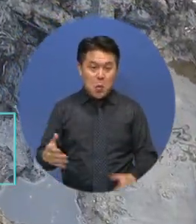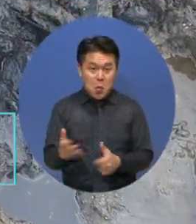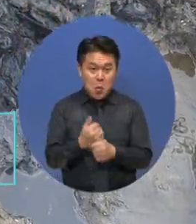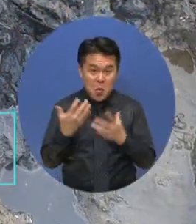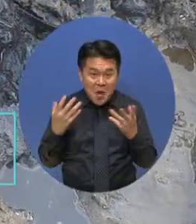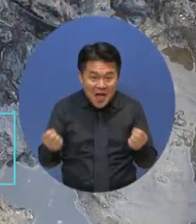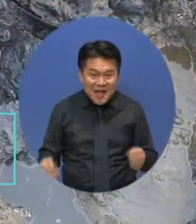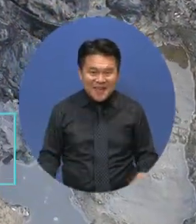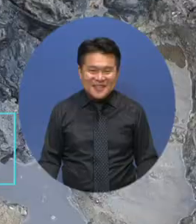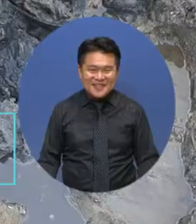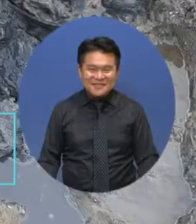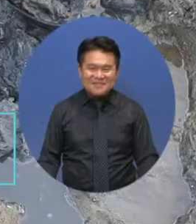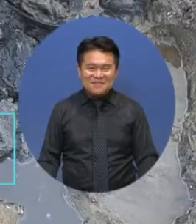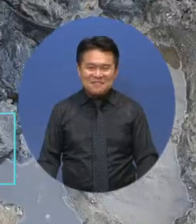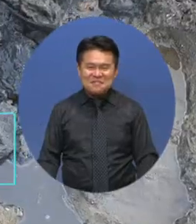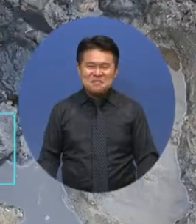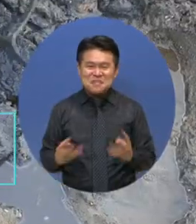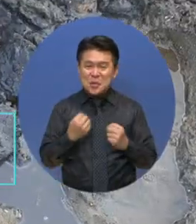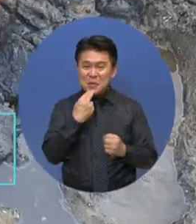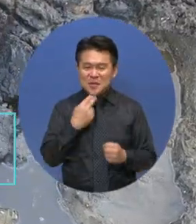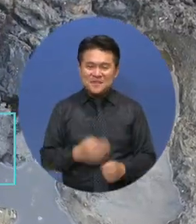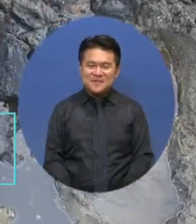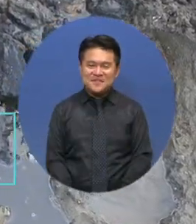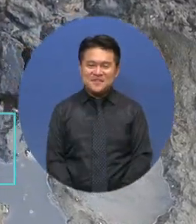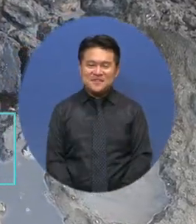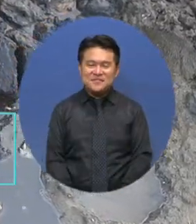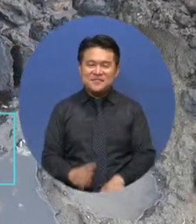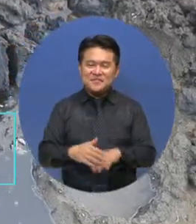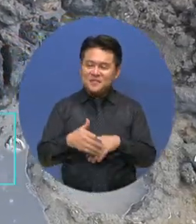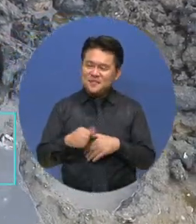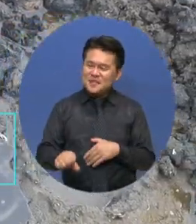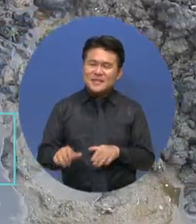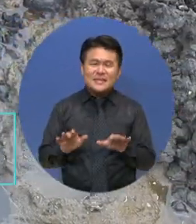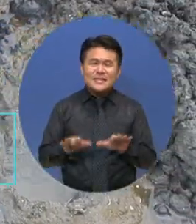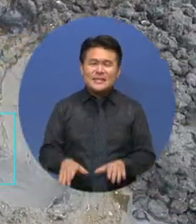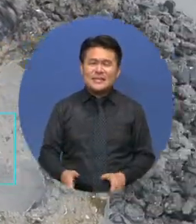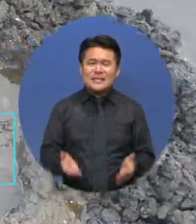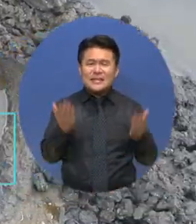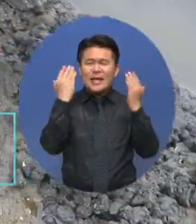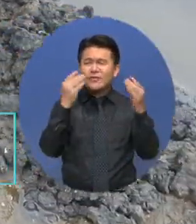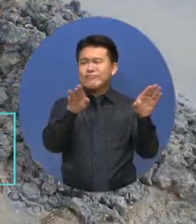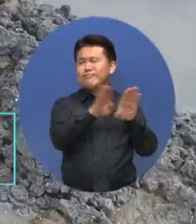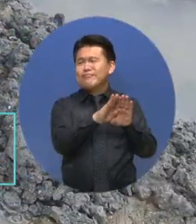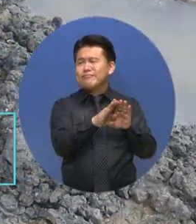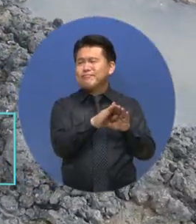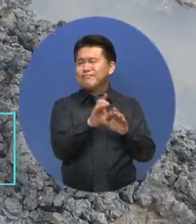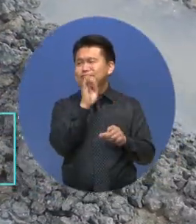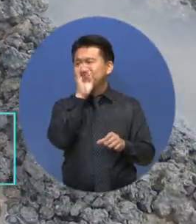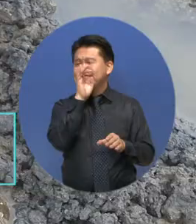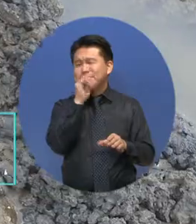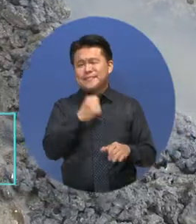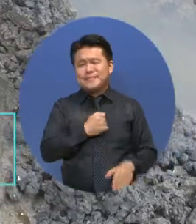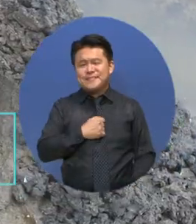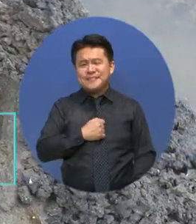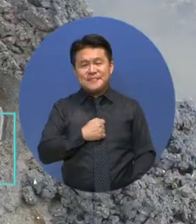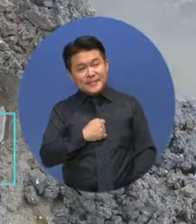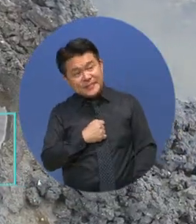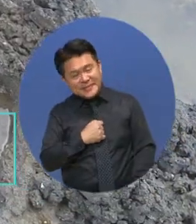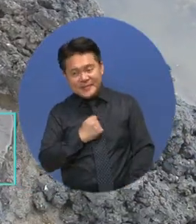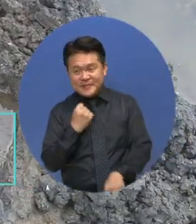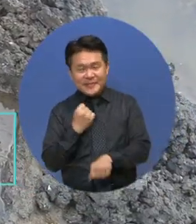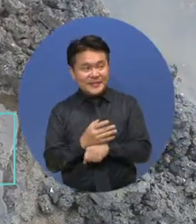잡으셨네요. 몇 마리 안 되는데? 손자들이 네. 요새 학교도 못 가고 답답해가지고